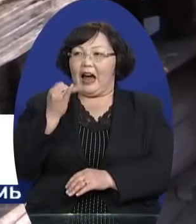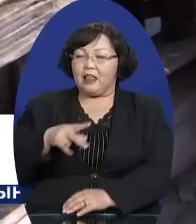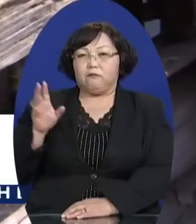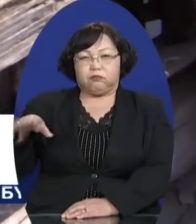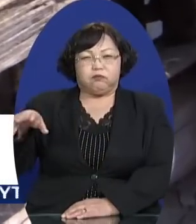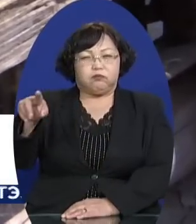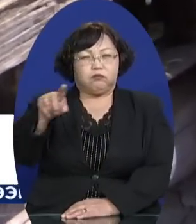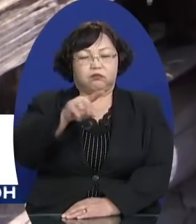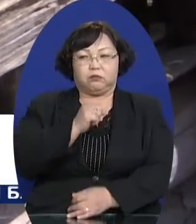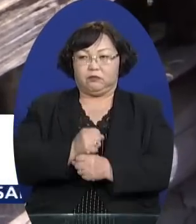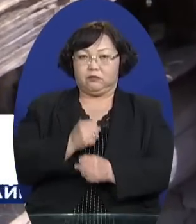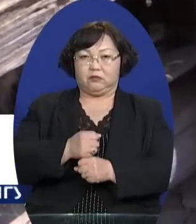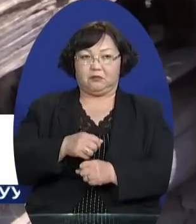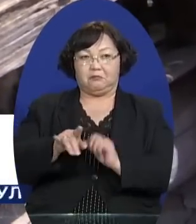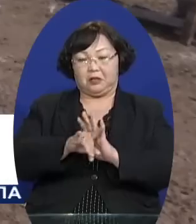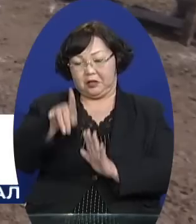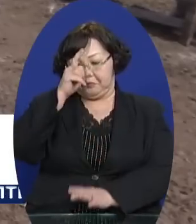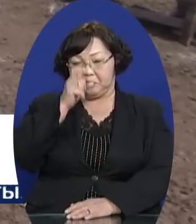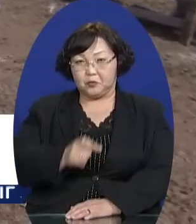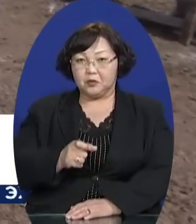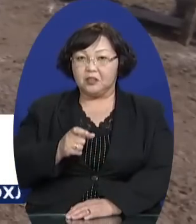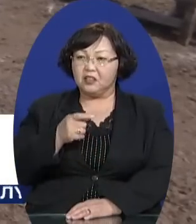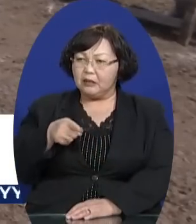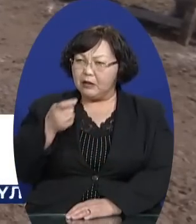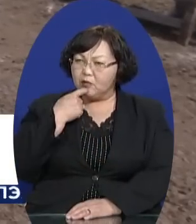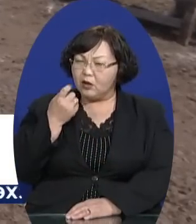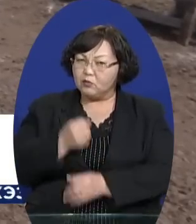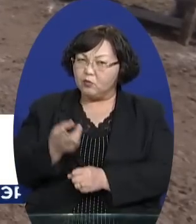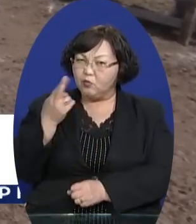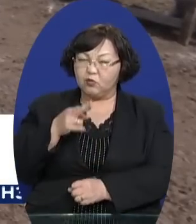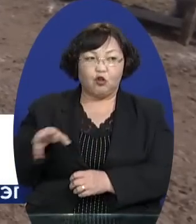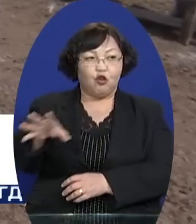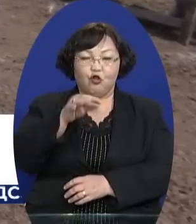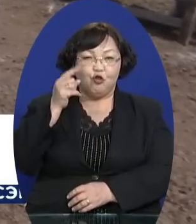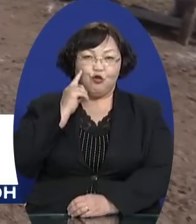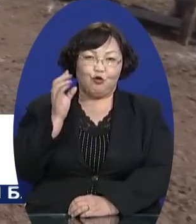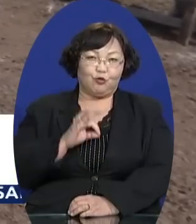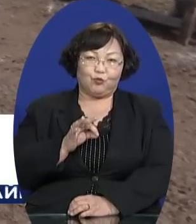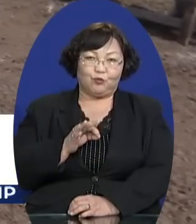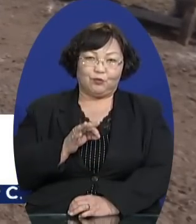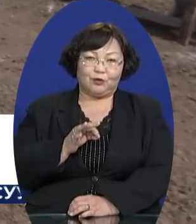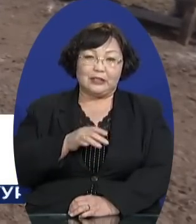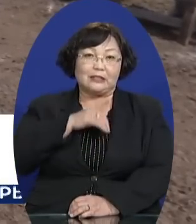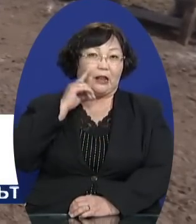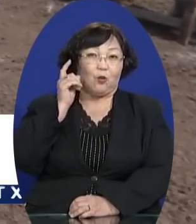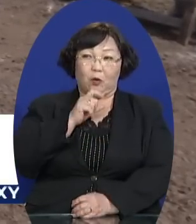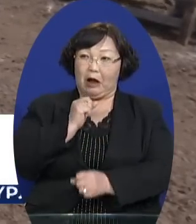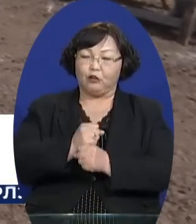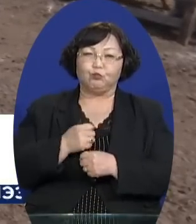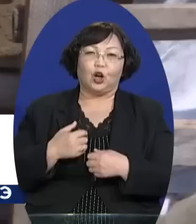ойлгох хүмүүс хомор. Хөдөлмөрийн үнэлэмж нь ч бага учраас малын эмчээр сурсан залуус хөдөөнөөс залхаж хот ураадахыг илүүд үздэг